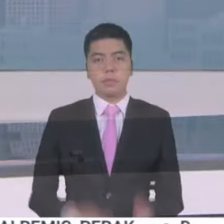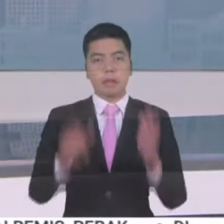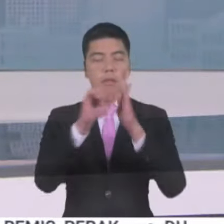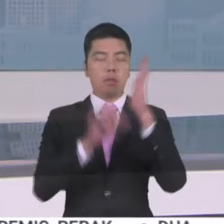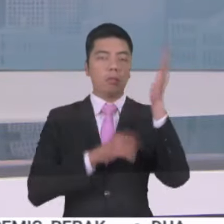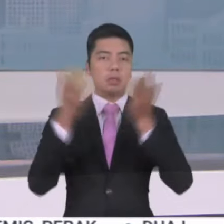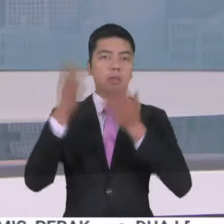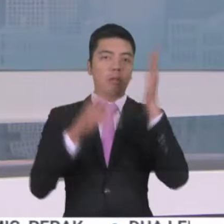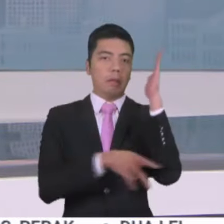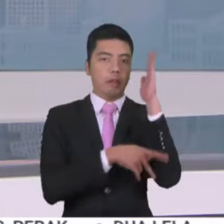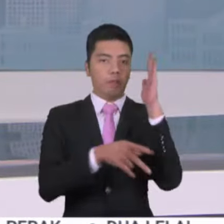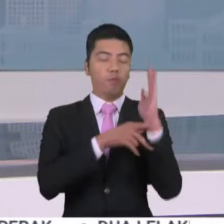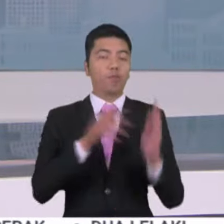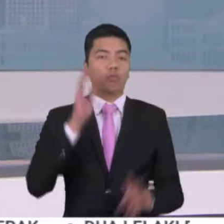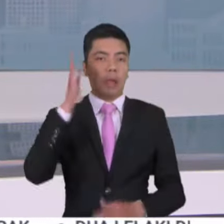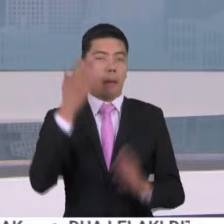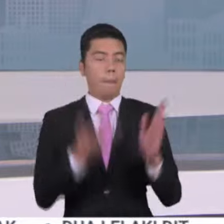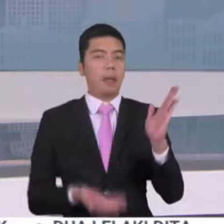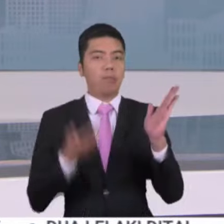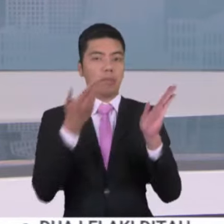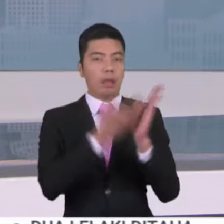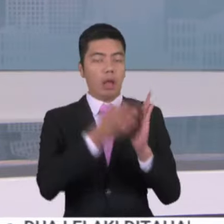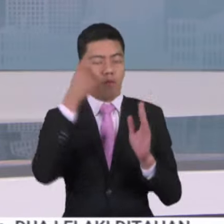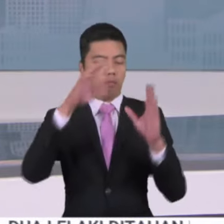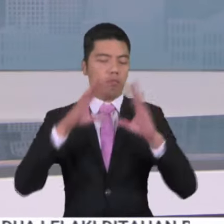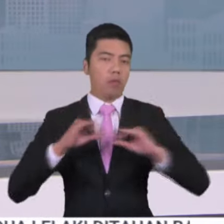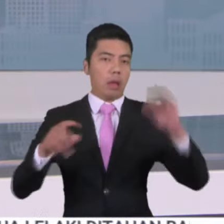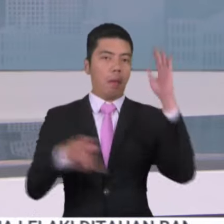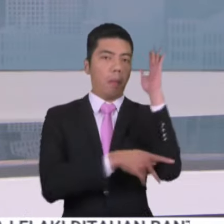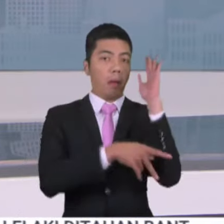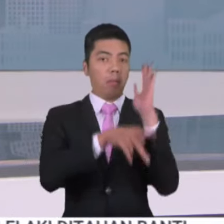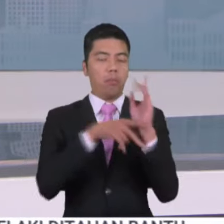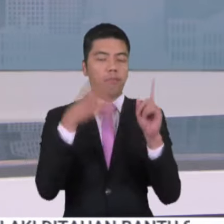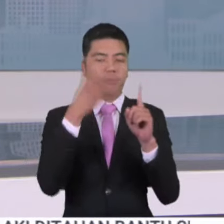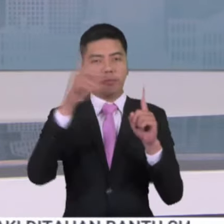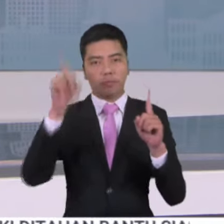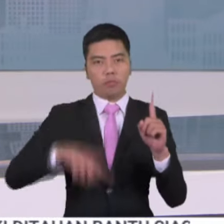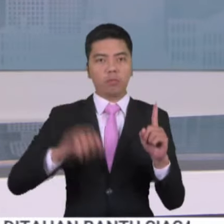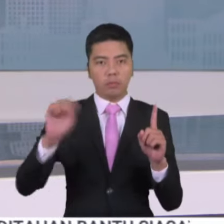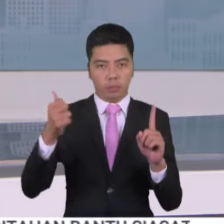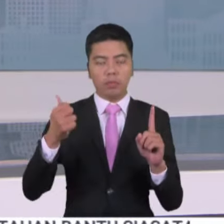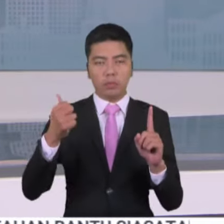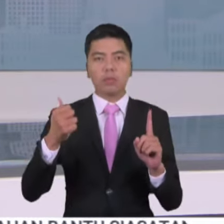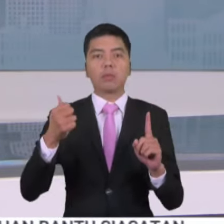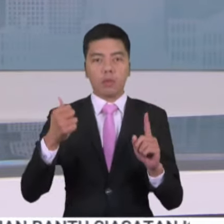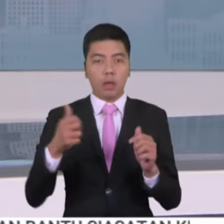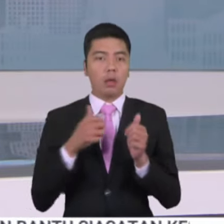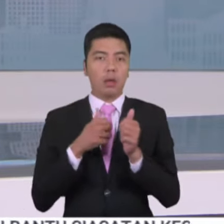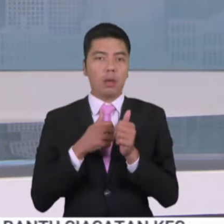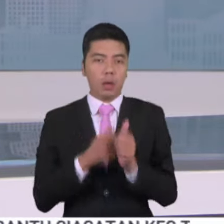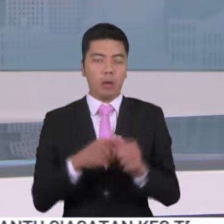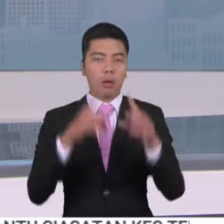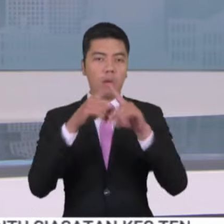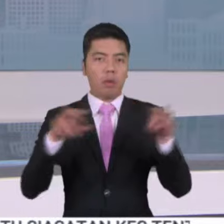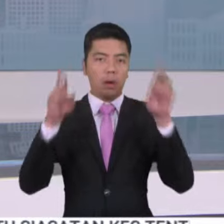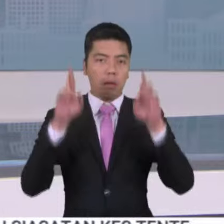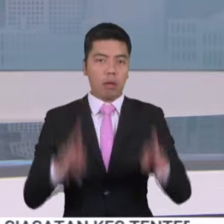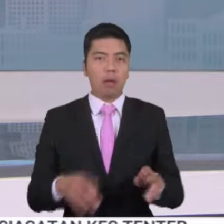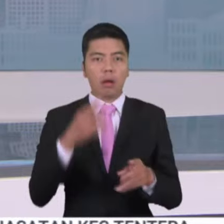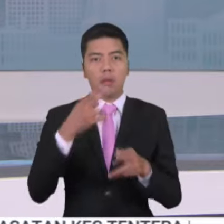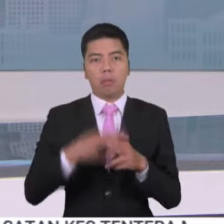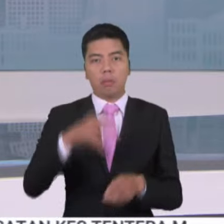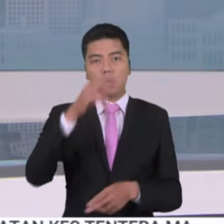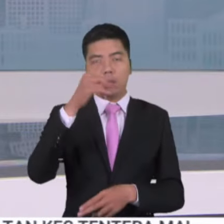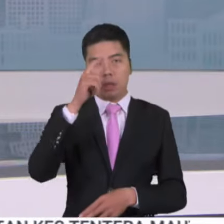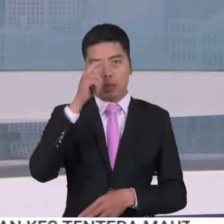Akta Perkhidmatan Parlimen PSA akan dibentangkan pada sidang Parlimen bermula 14 Oktober ini. Menurut Yang di-Pertua Dewan Rakyat Tan Sri